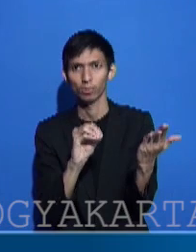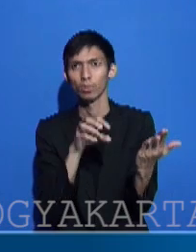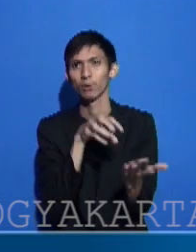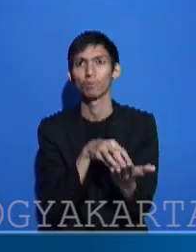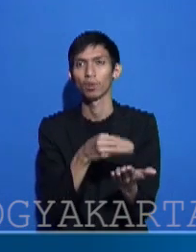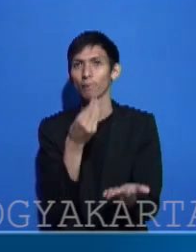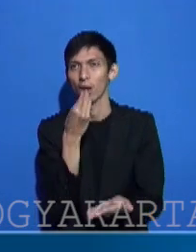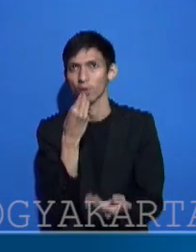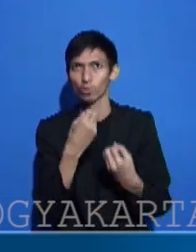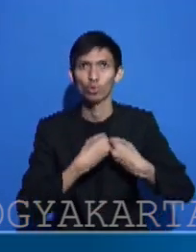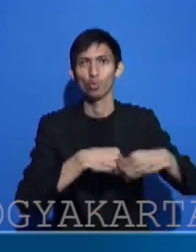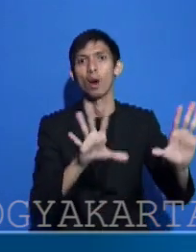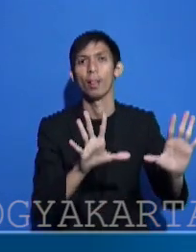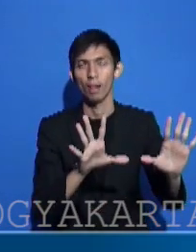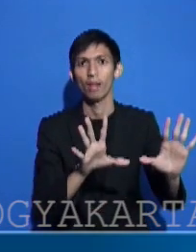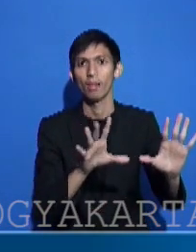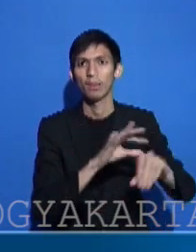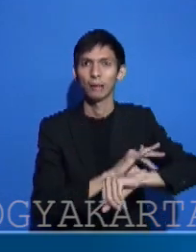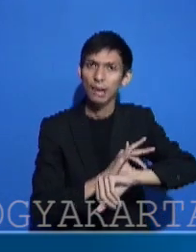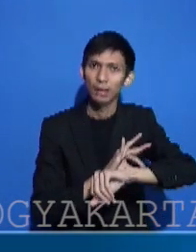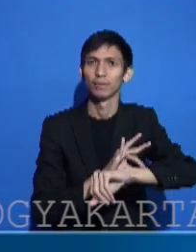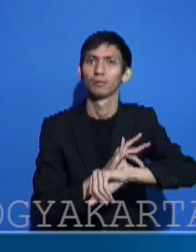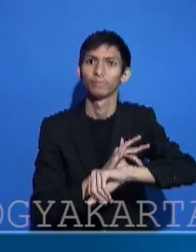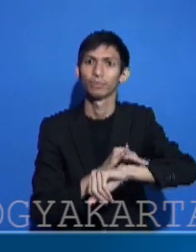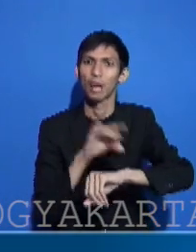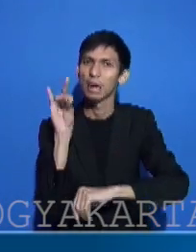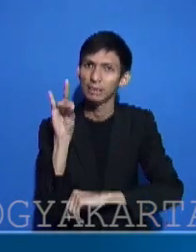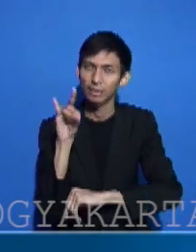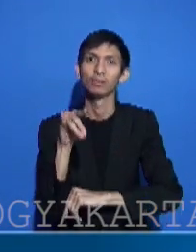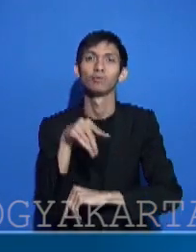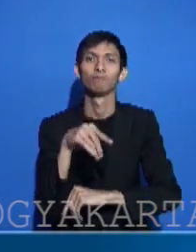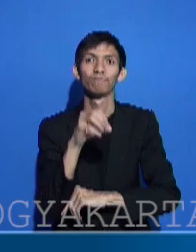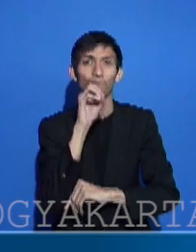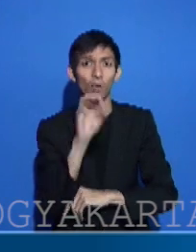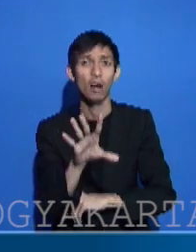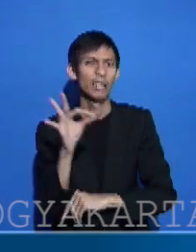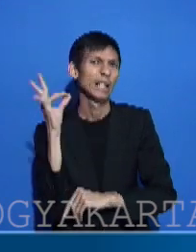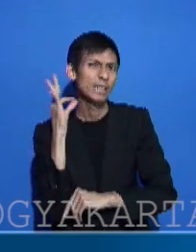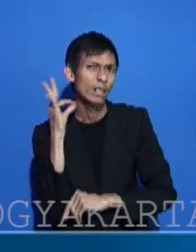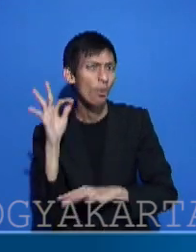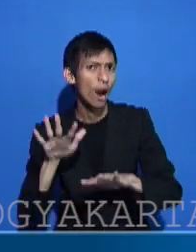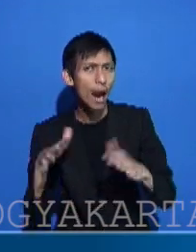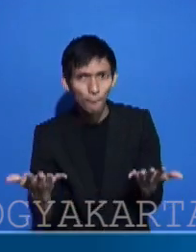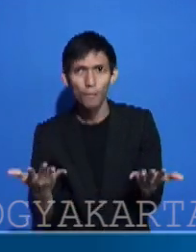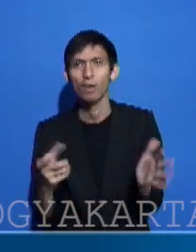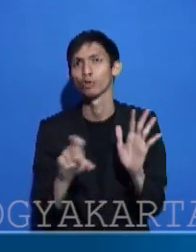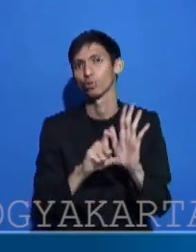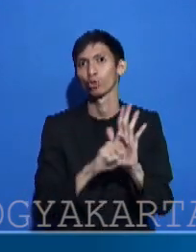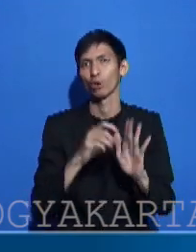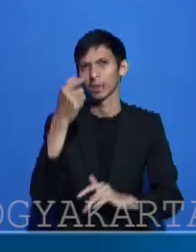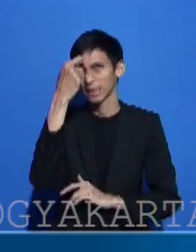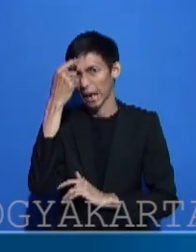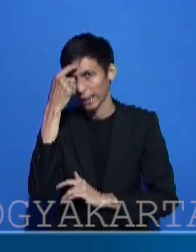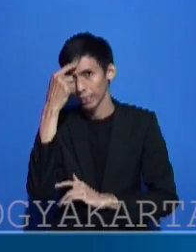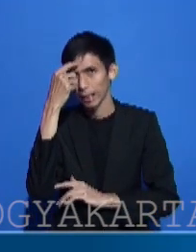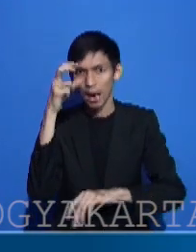tersebar di 4 kabupaten dan 1 kota. DMFI mengungkapkan berbagai resiko mengkonsumsi daging anjing, salah satunya penyakit rabies, di mana